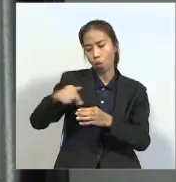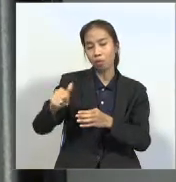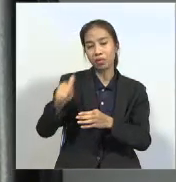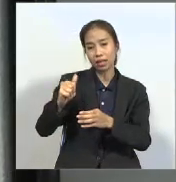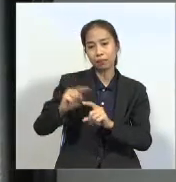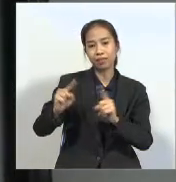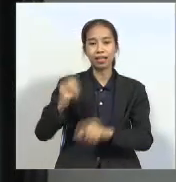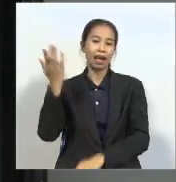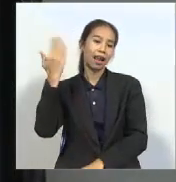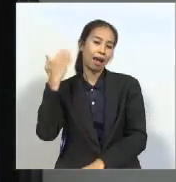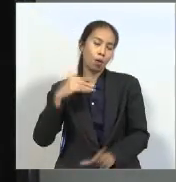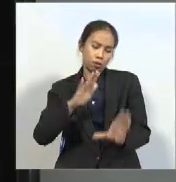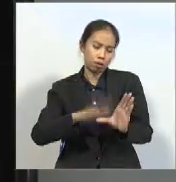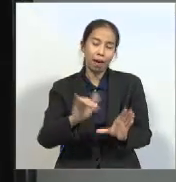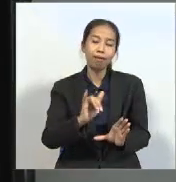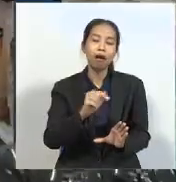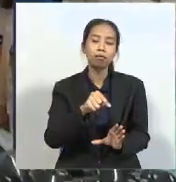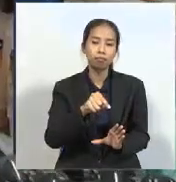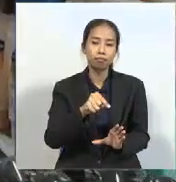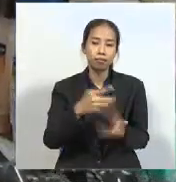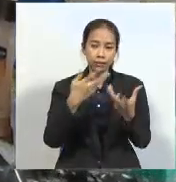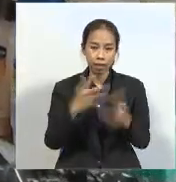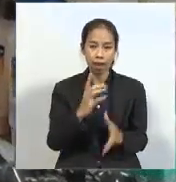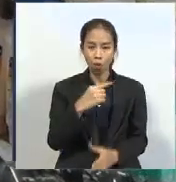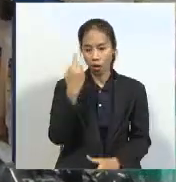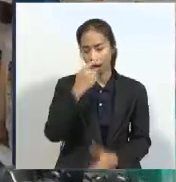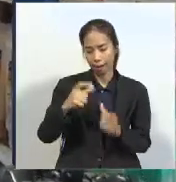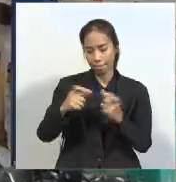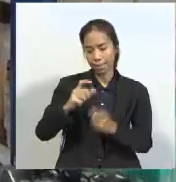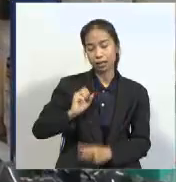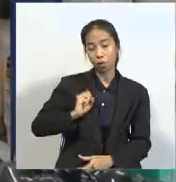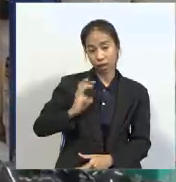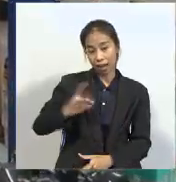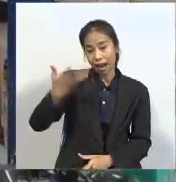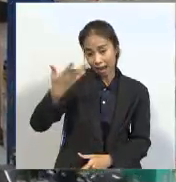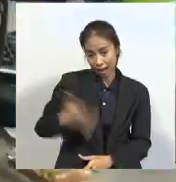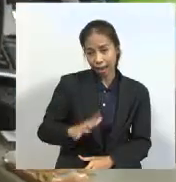ไม่ได้ลงทะเบียนในรอบที่ผ่านมาค่ะส่วนคนที่มีบัตรสวัสดิการเดิมอยู่แ